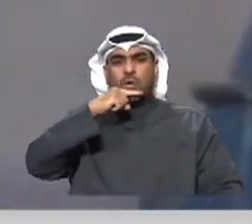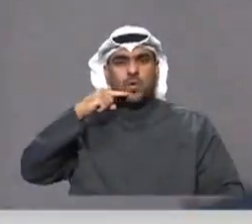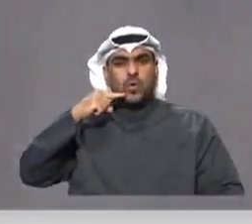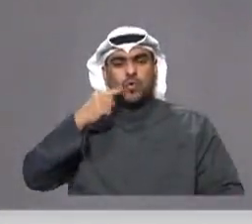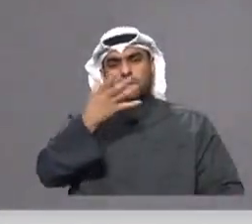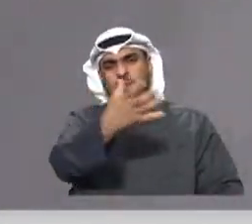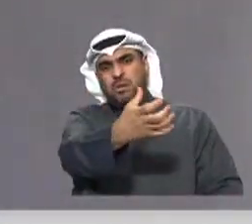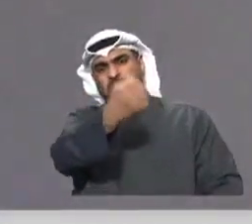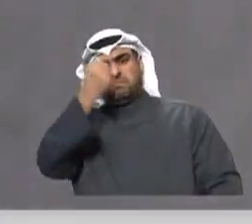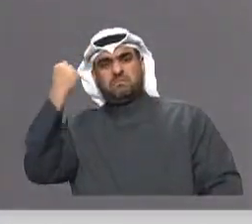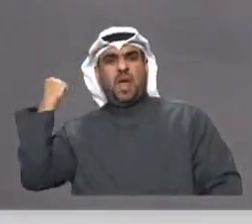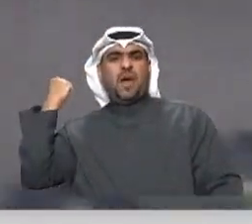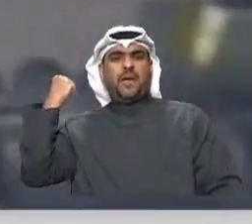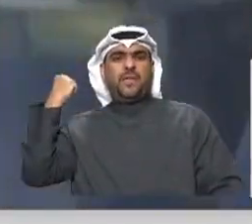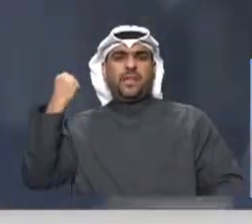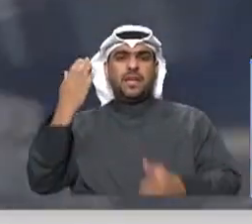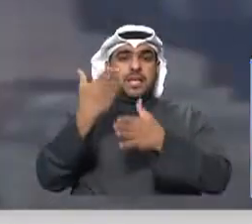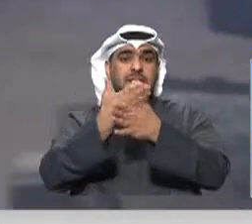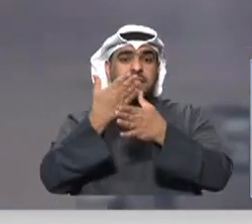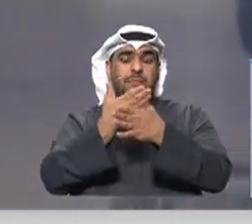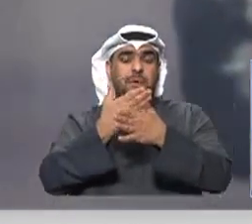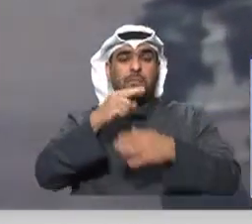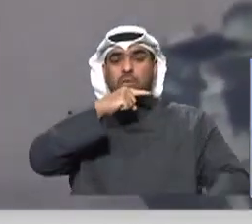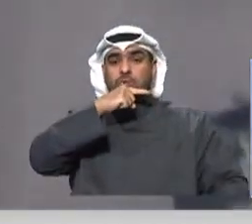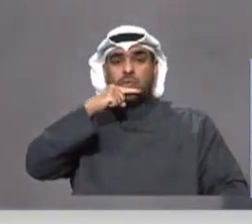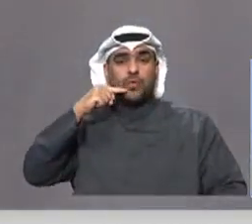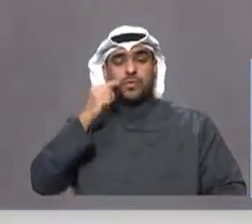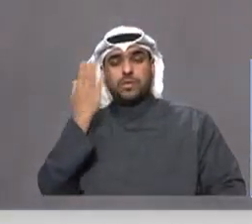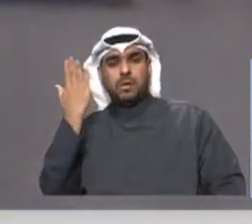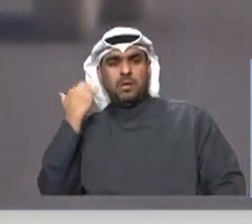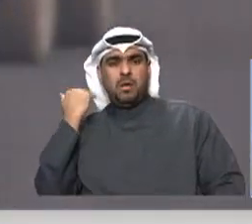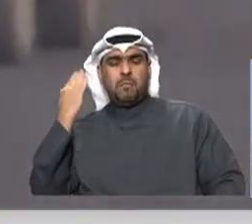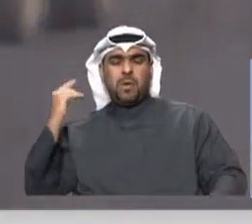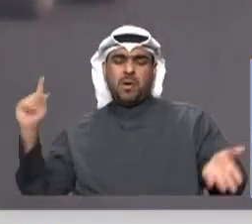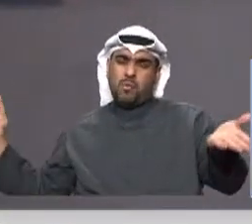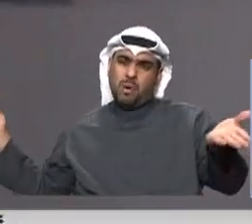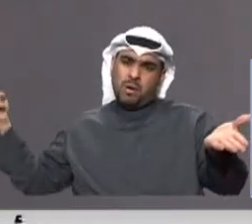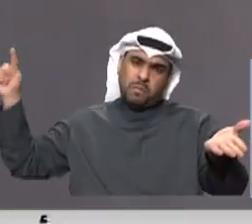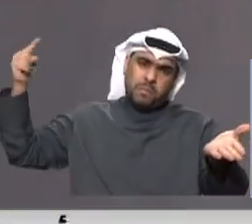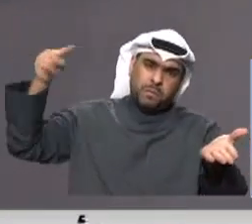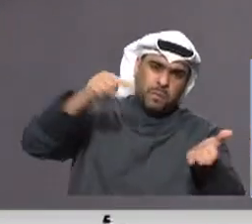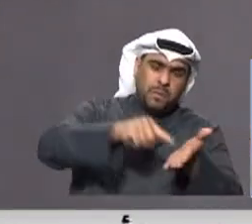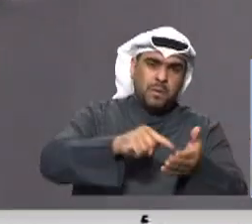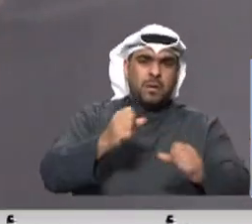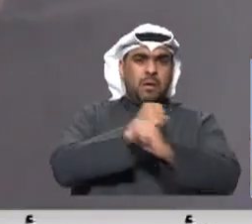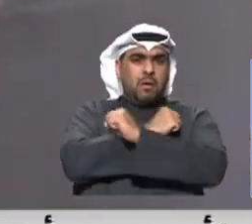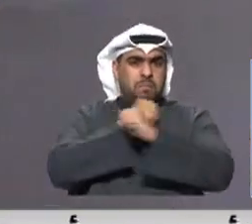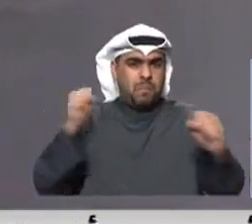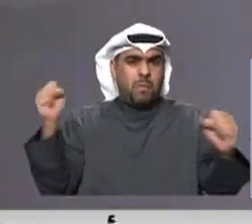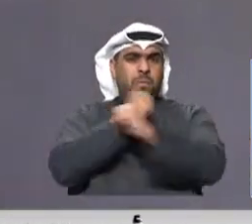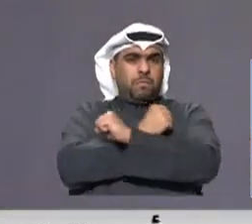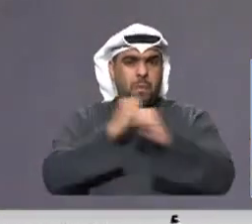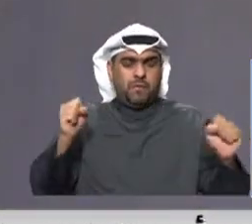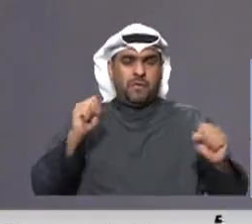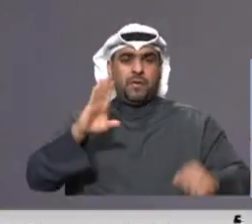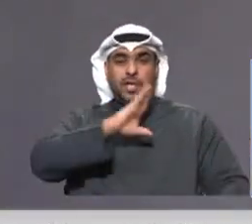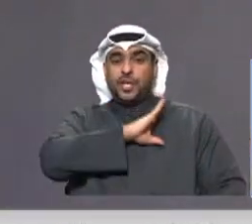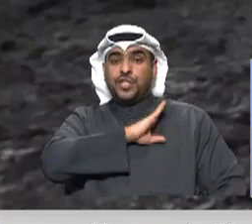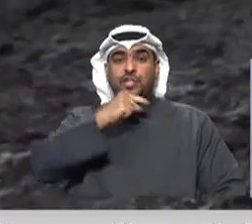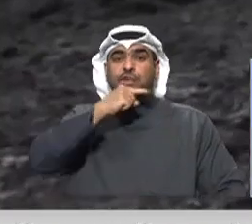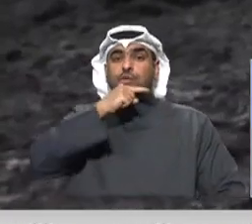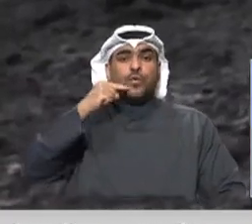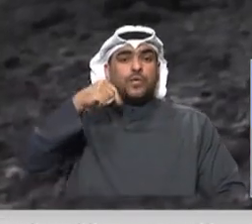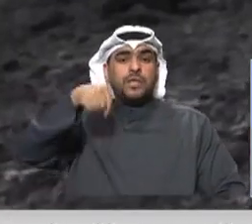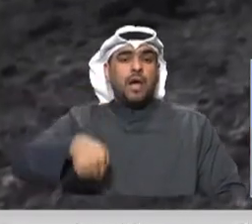القتال في اوكرانيا وخلال الساعات الماضيه حقق الجيش الروسي بمساعده قوات فاجنر تقدما وتمددا على جميع